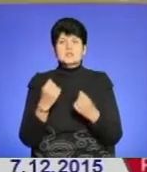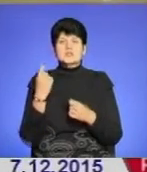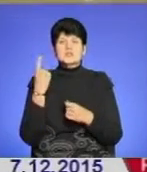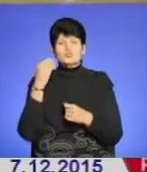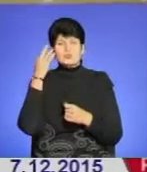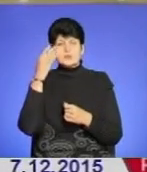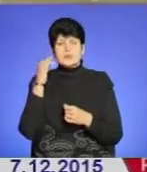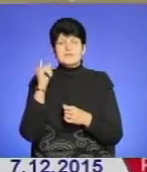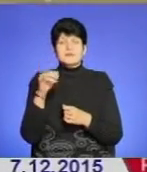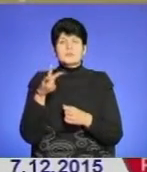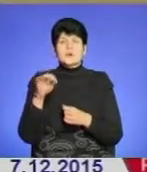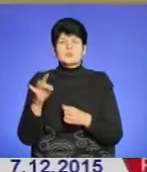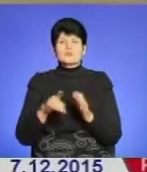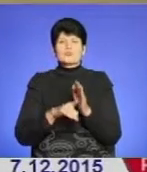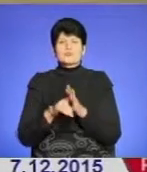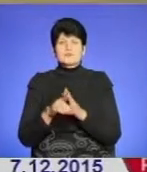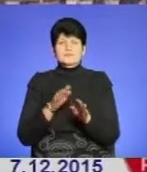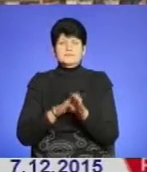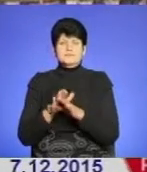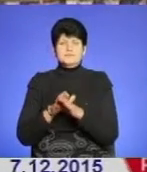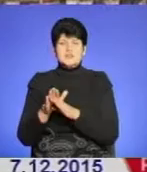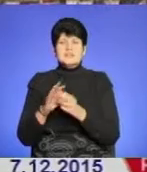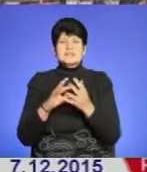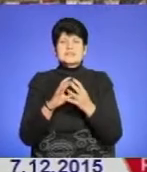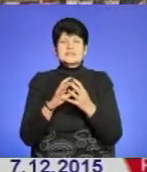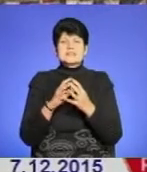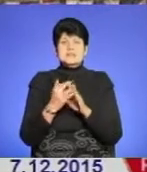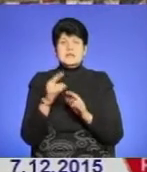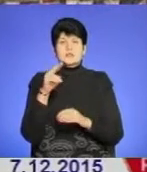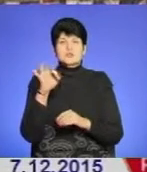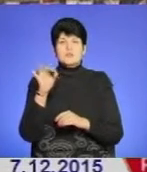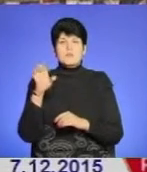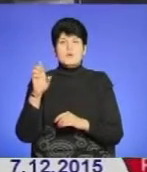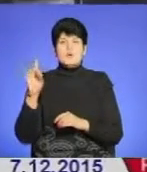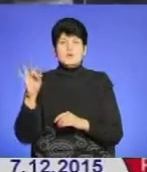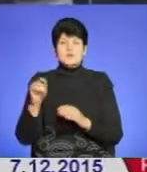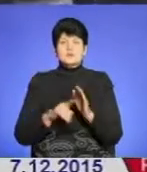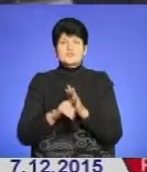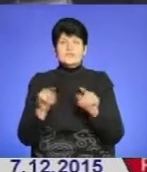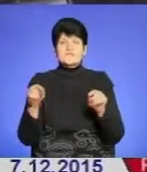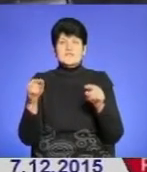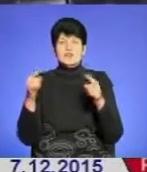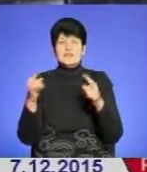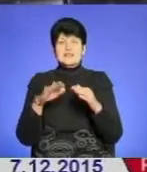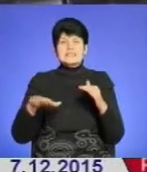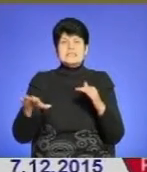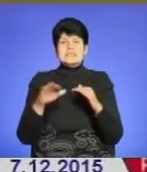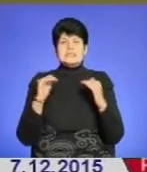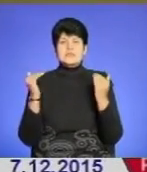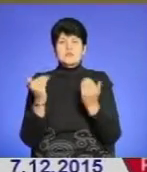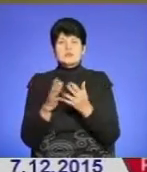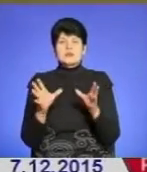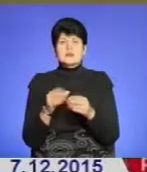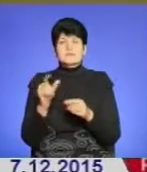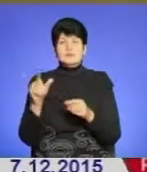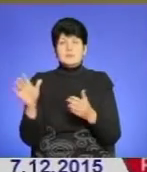Іван Марощук вже почав втілювати у життя. В селі Добровляни Заліщицького району розпочав відновлювати стадіон. Разом із